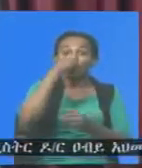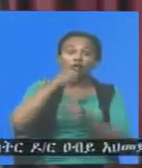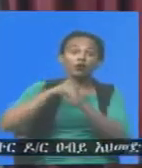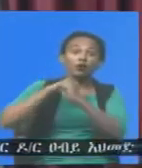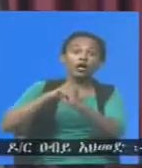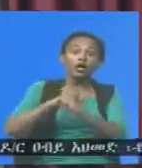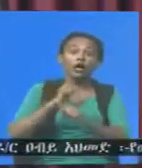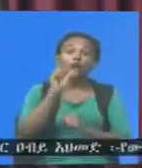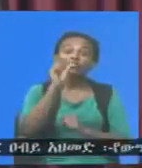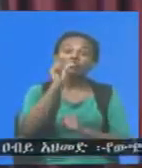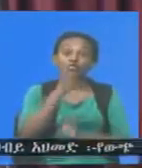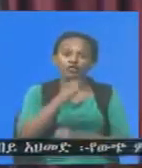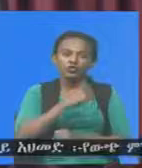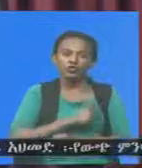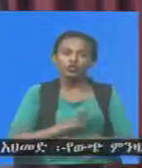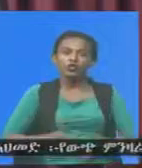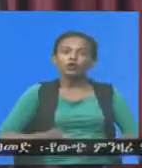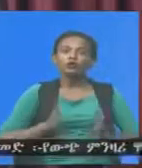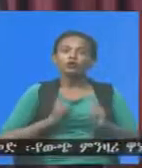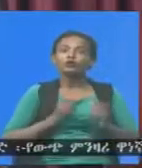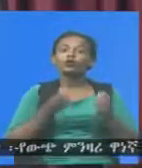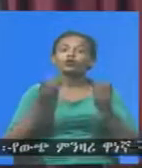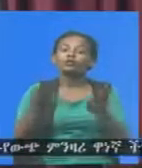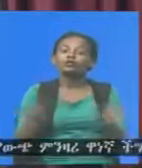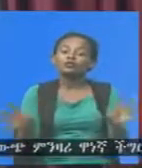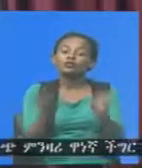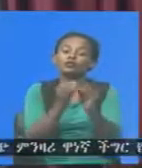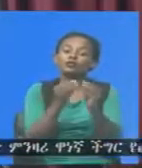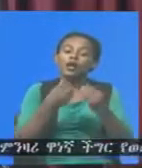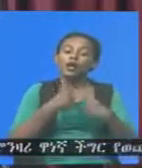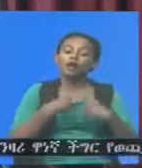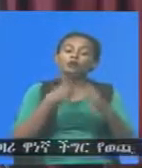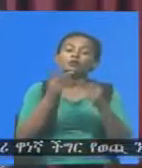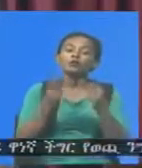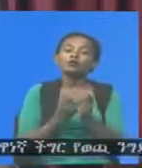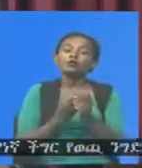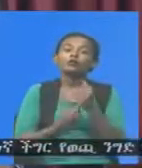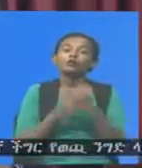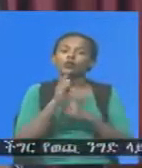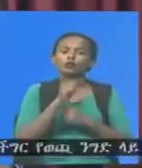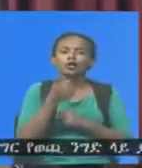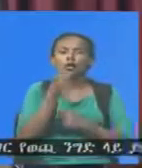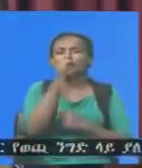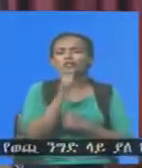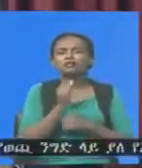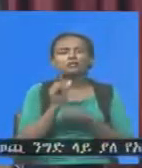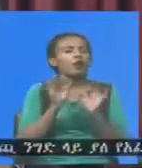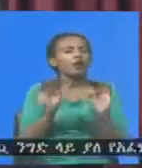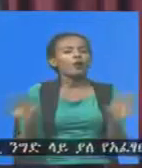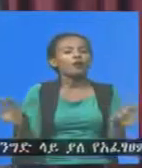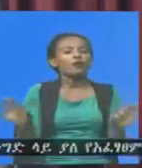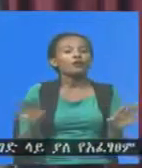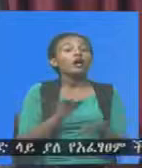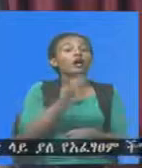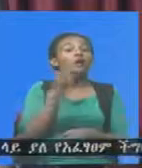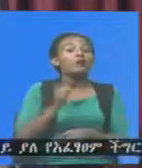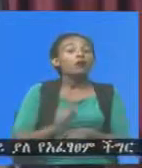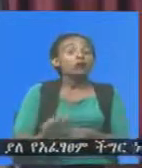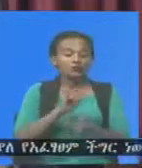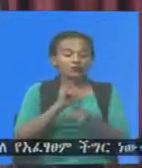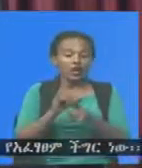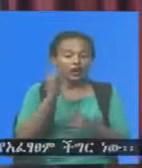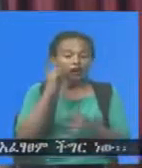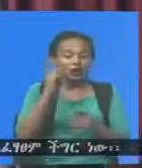በትንሽ ደሞዝ ህይወቱን የሚሰጥ ስብስብ ያለበት ቦታ ብቻ ነው። ሌላ ምስጢር የለውም። ማንንም ዜጋ ማየት